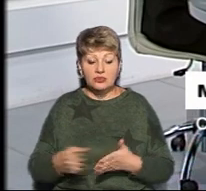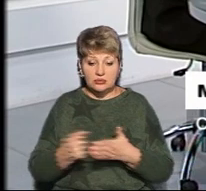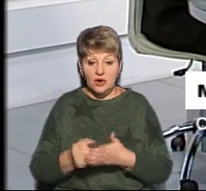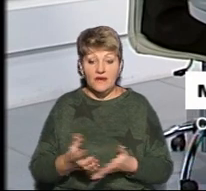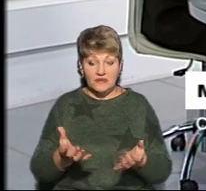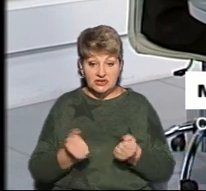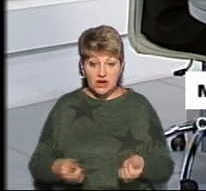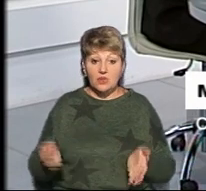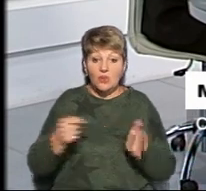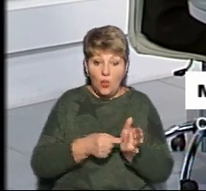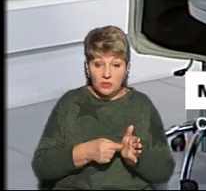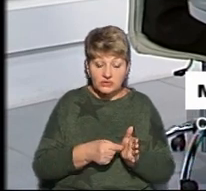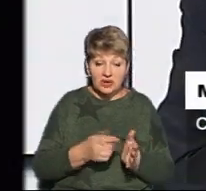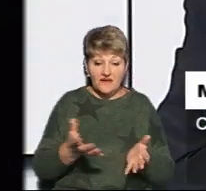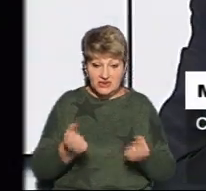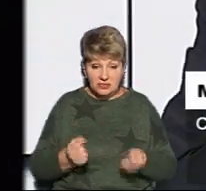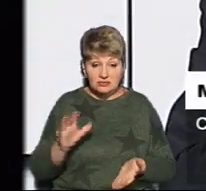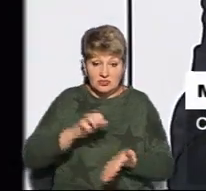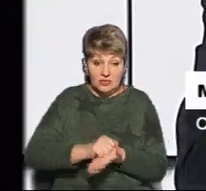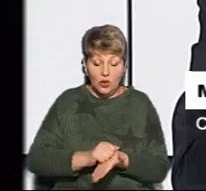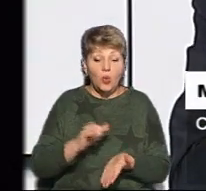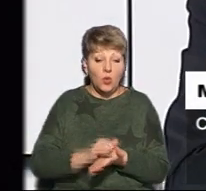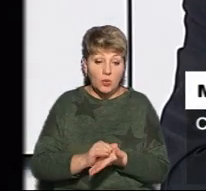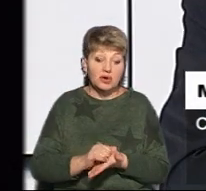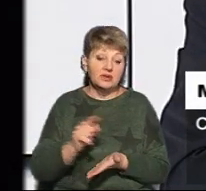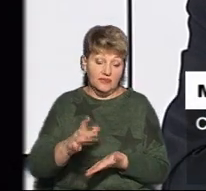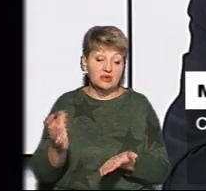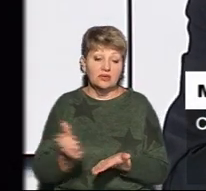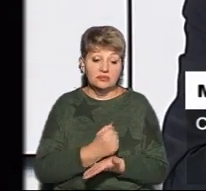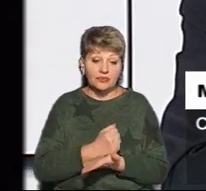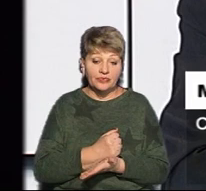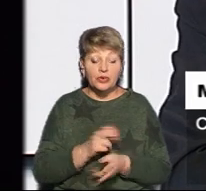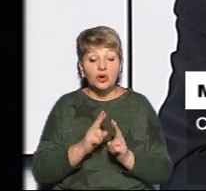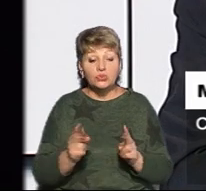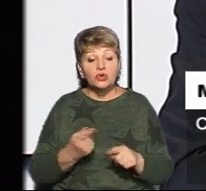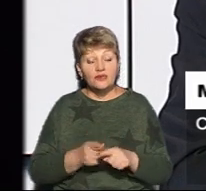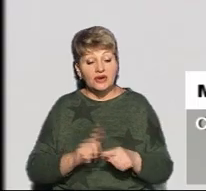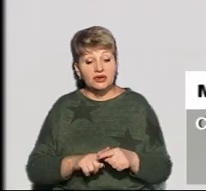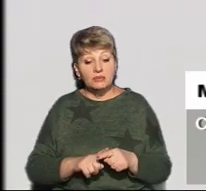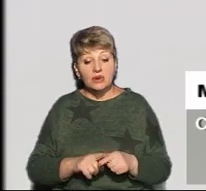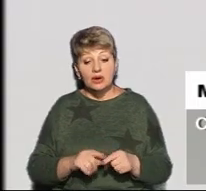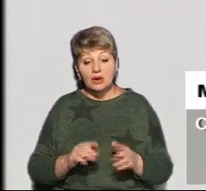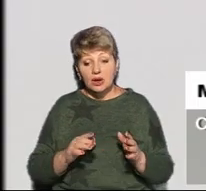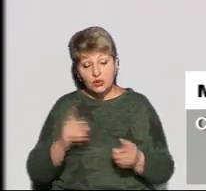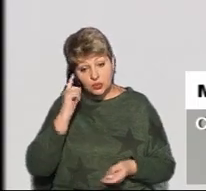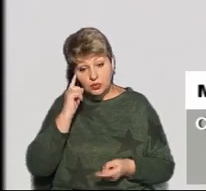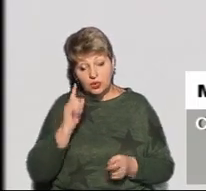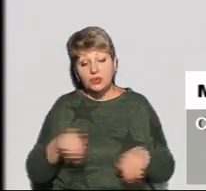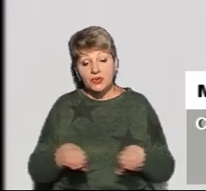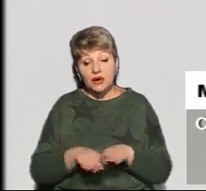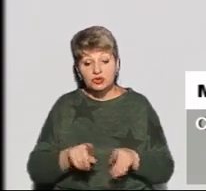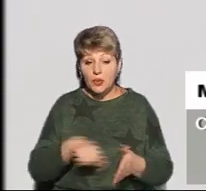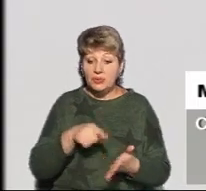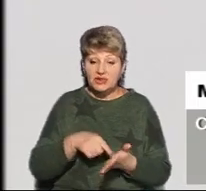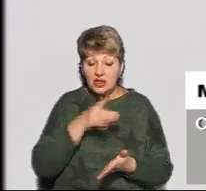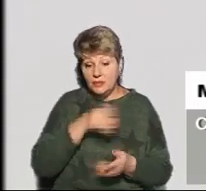за мету взяти Умань, він її взяв. Чи можна прогнозувати в Умані промерську більшість в Раді? І хто в такому випадку буде в опозиції до них? Хто? Думаю так, що